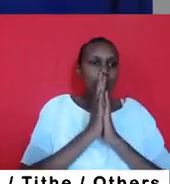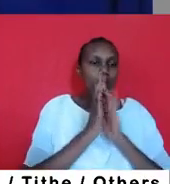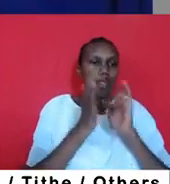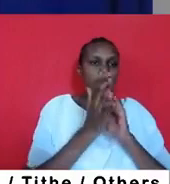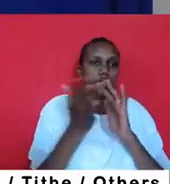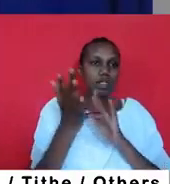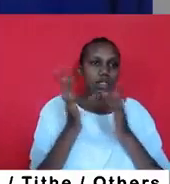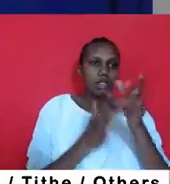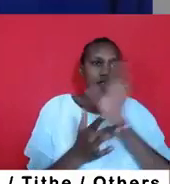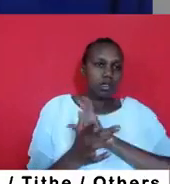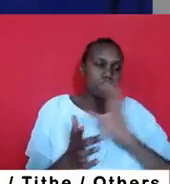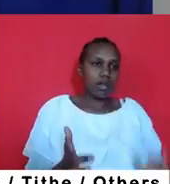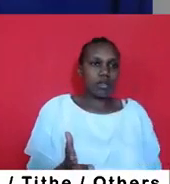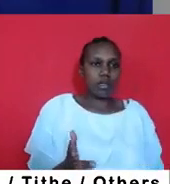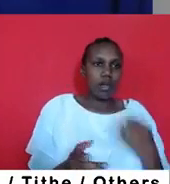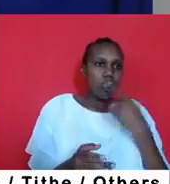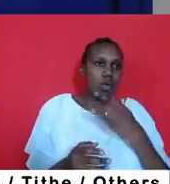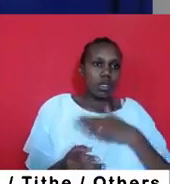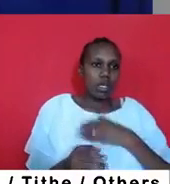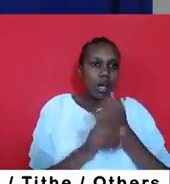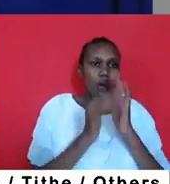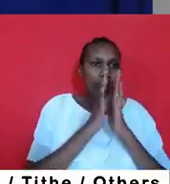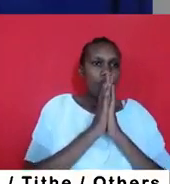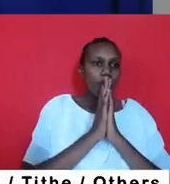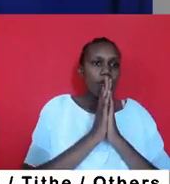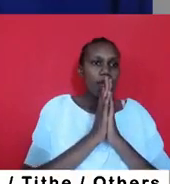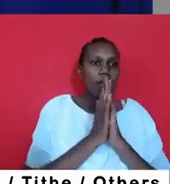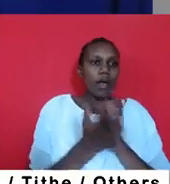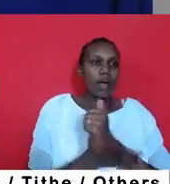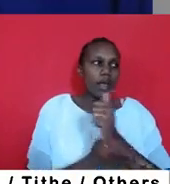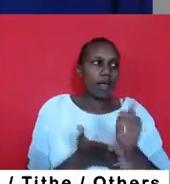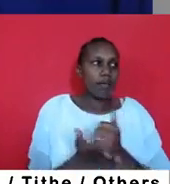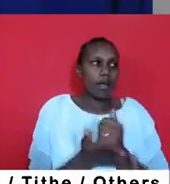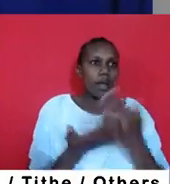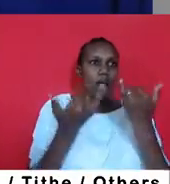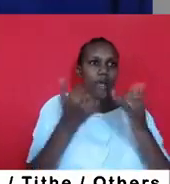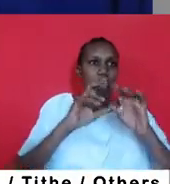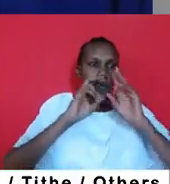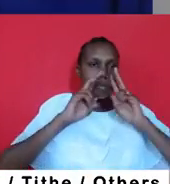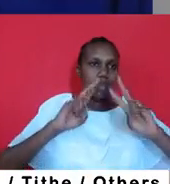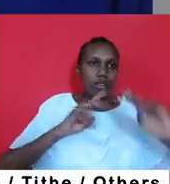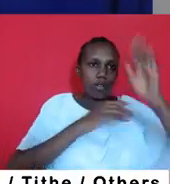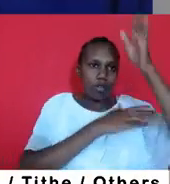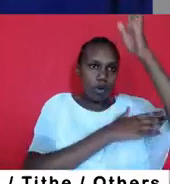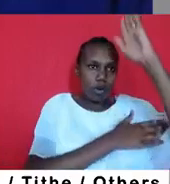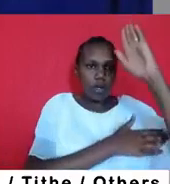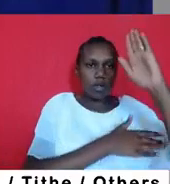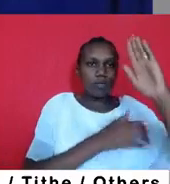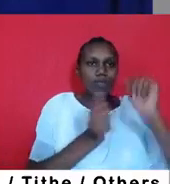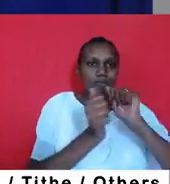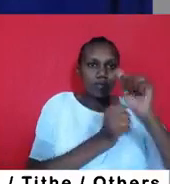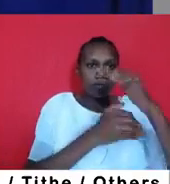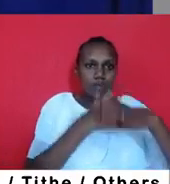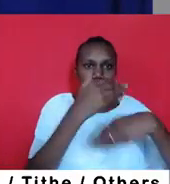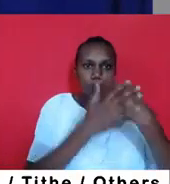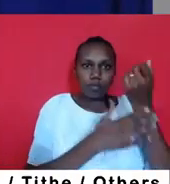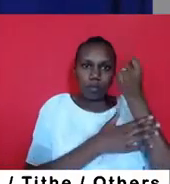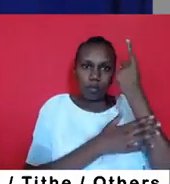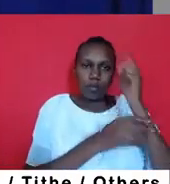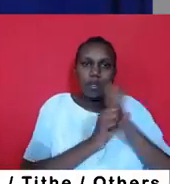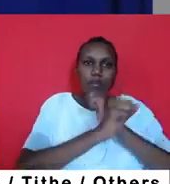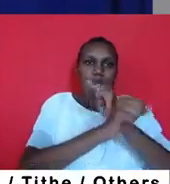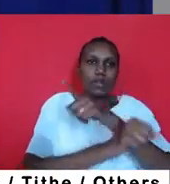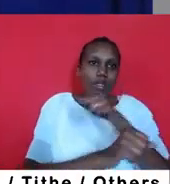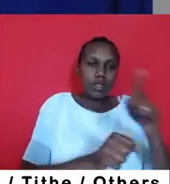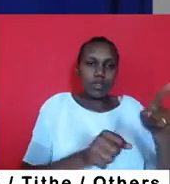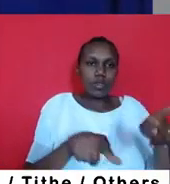Yesu Kristo aliye mwombezi wetu. Nayo amani ya Mungu ipitayo fahamu zote iwalinde mioyo na